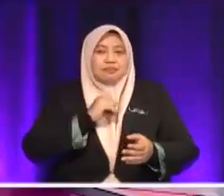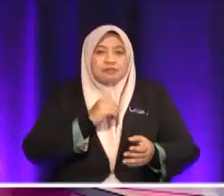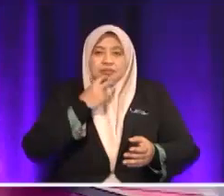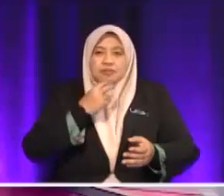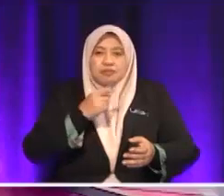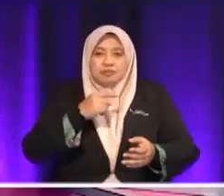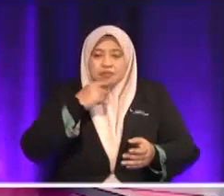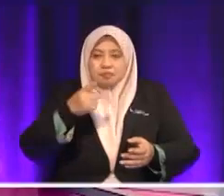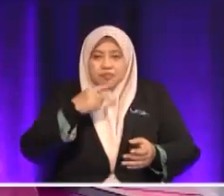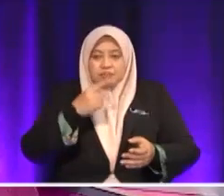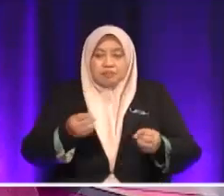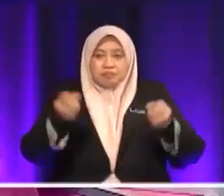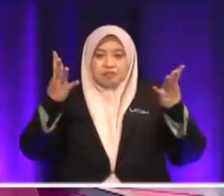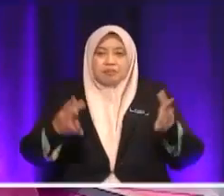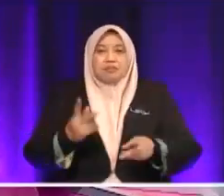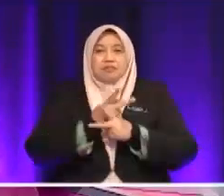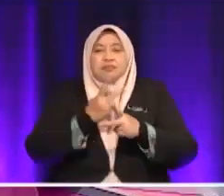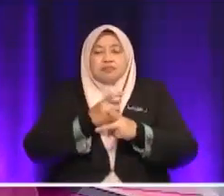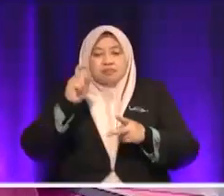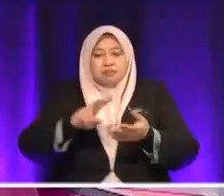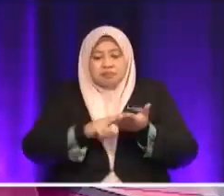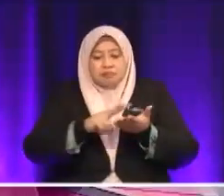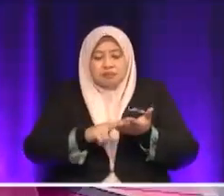kan paham arahan